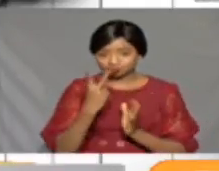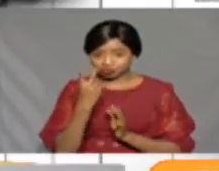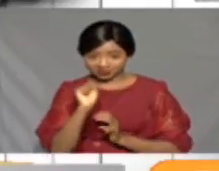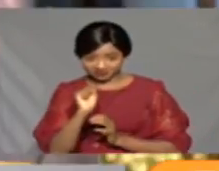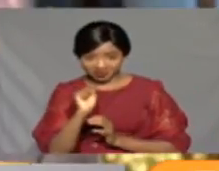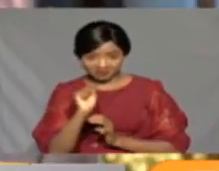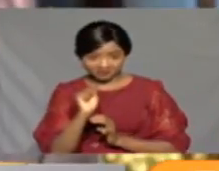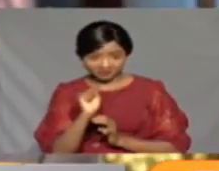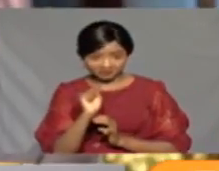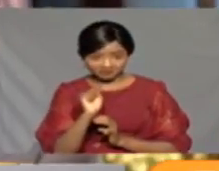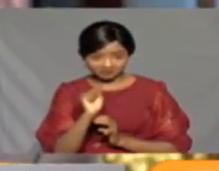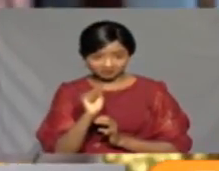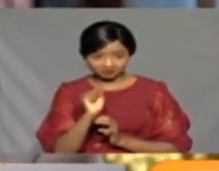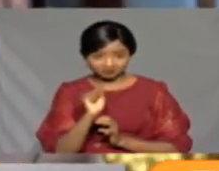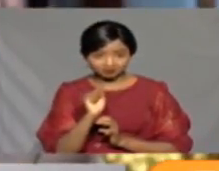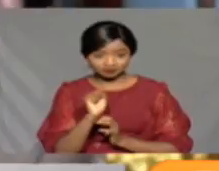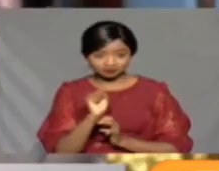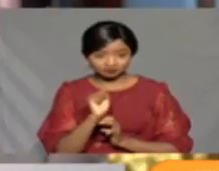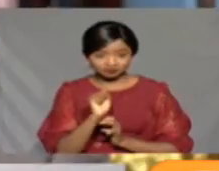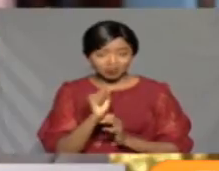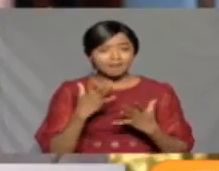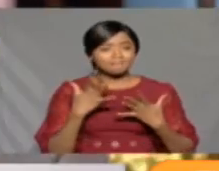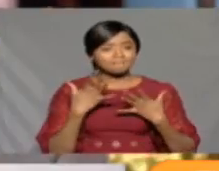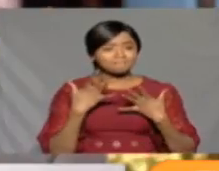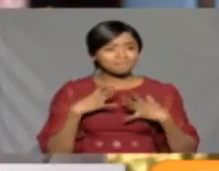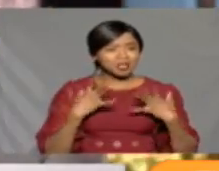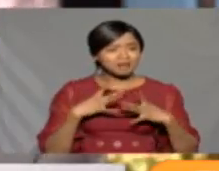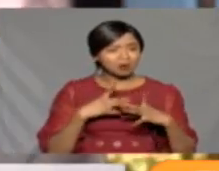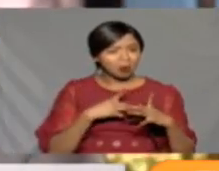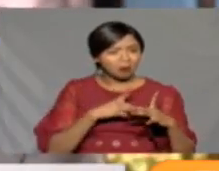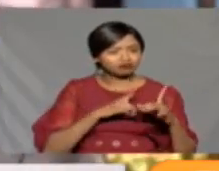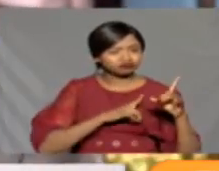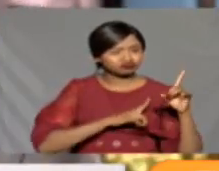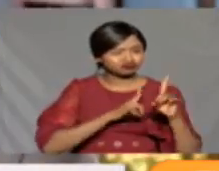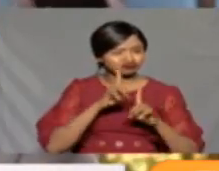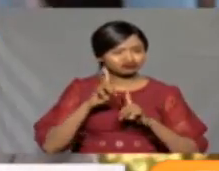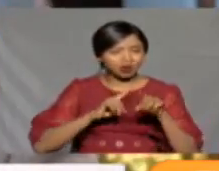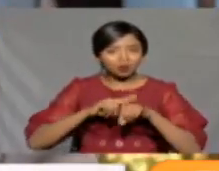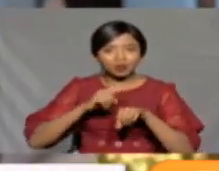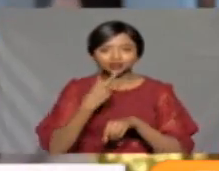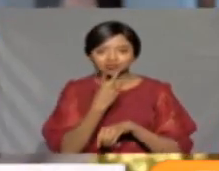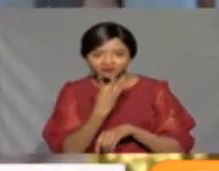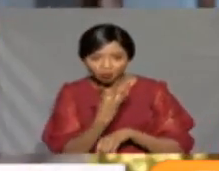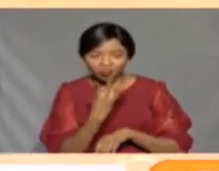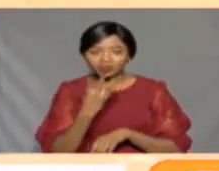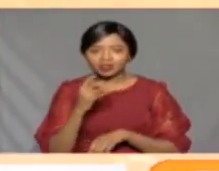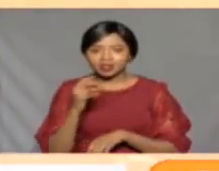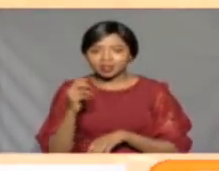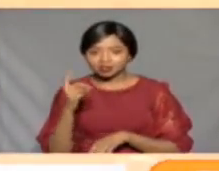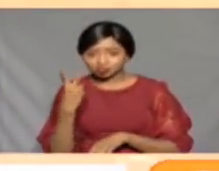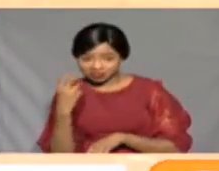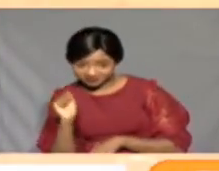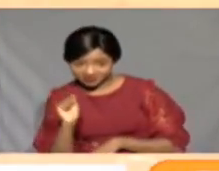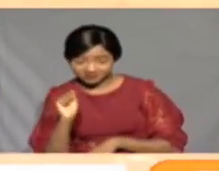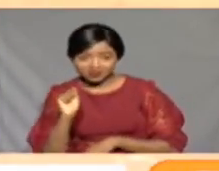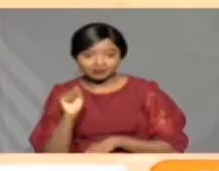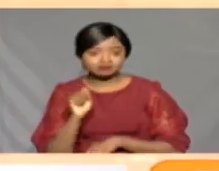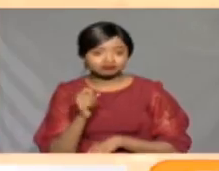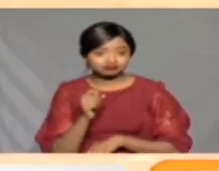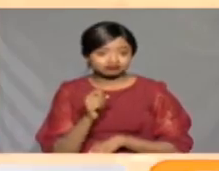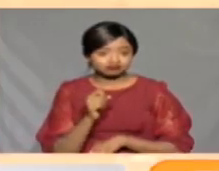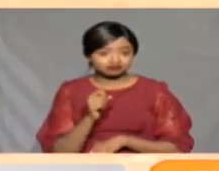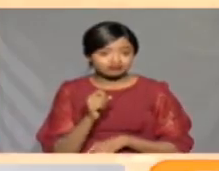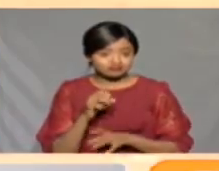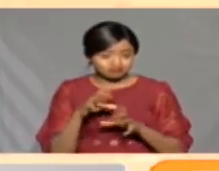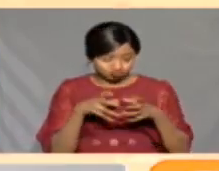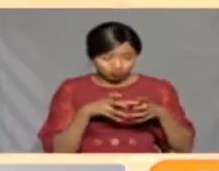Agosti pekee. The group that will be traveling on the night of 24th 25th are covered from